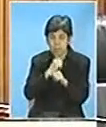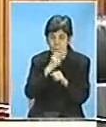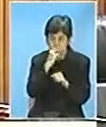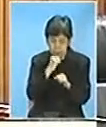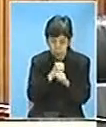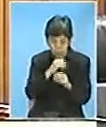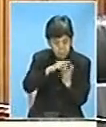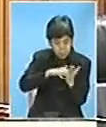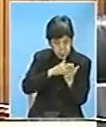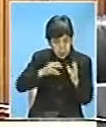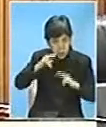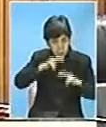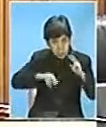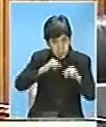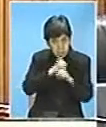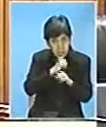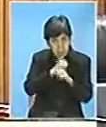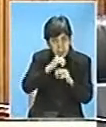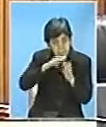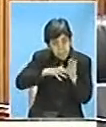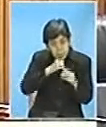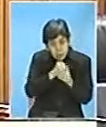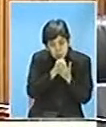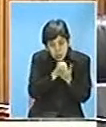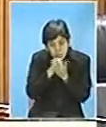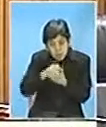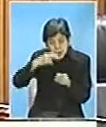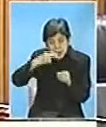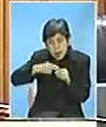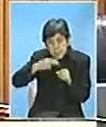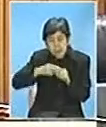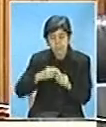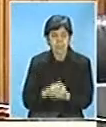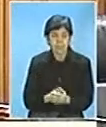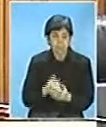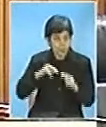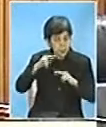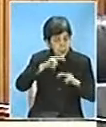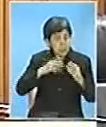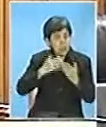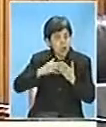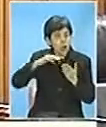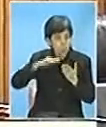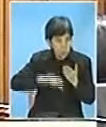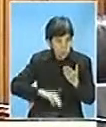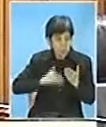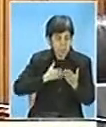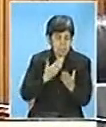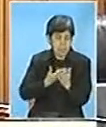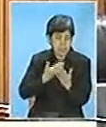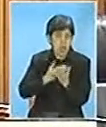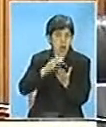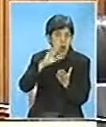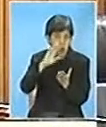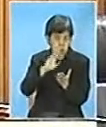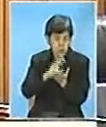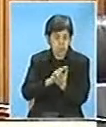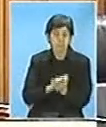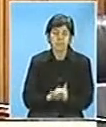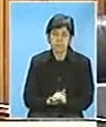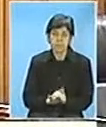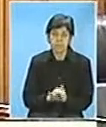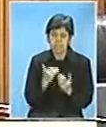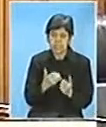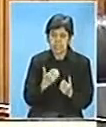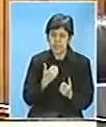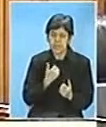ยบายและวางแผนในส่วนของน้ำมันเชื้อเพลิงนี้ก็จะมีการพิจารณาปรับลดอัตราเงินกองทุนน้ำมันซึ่งจริงๆแล้วตรงนี้